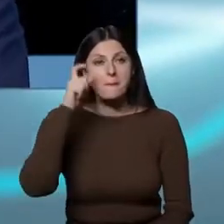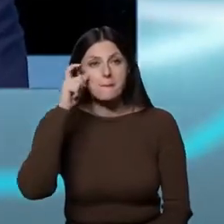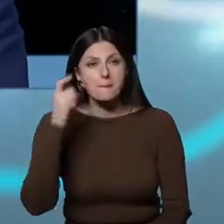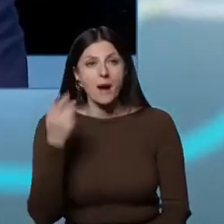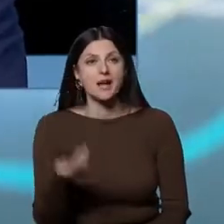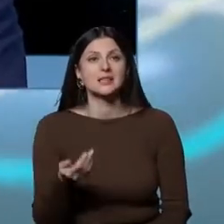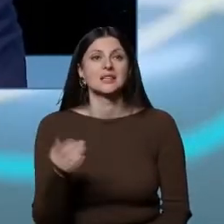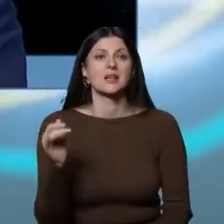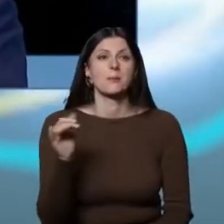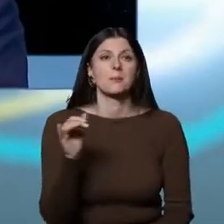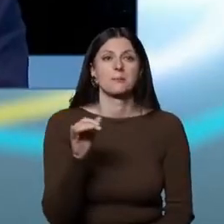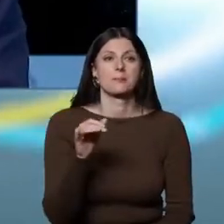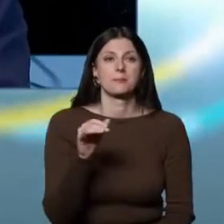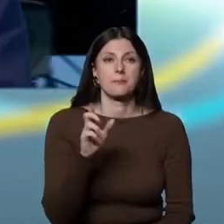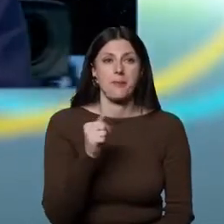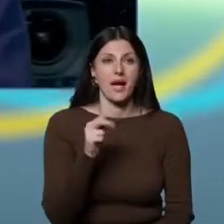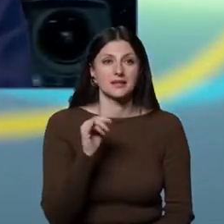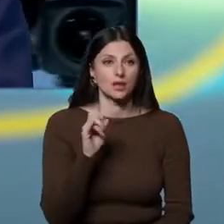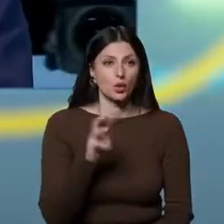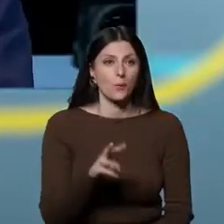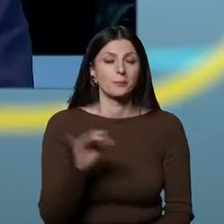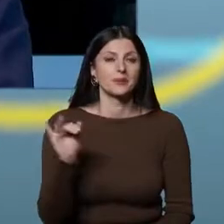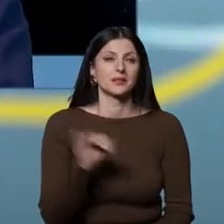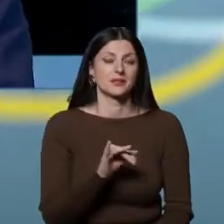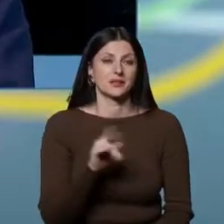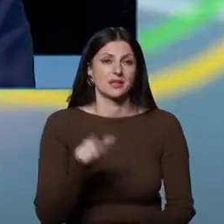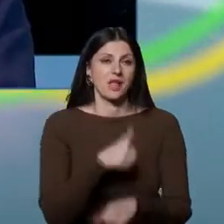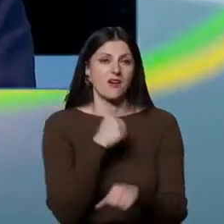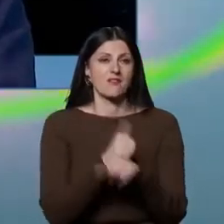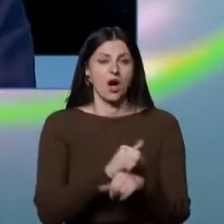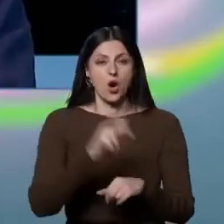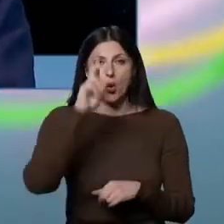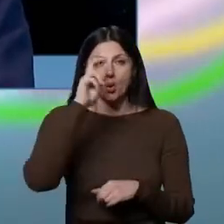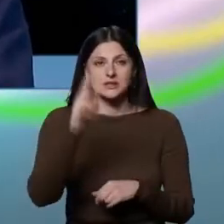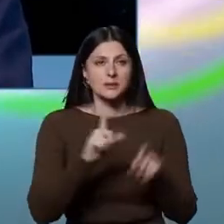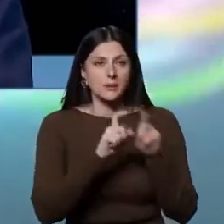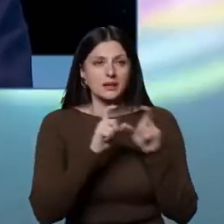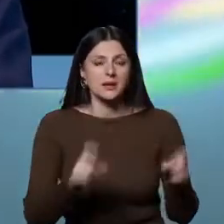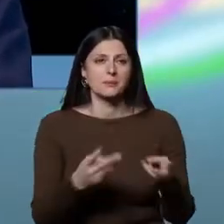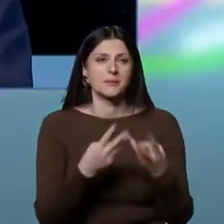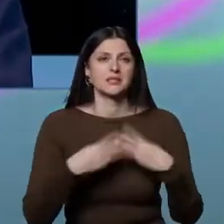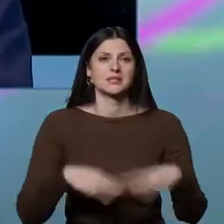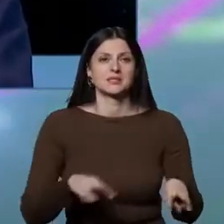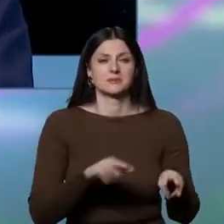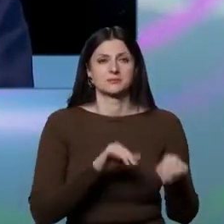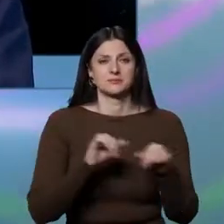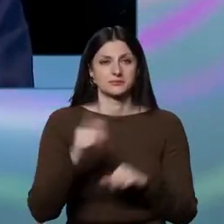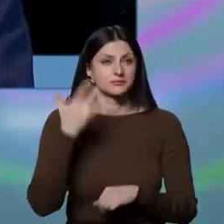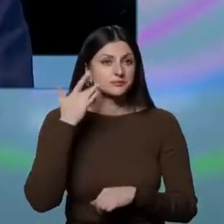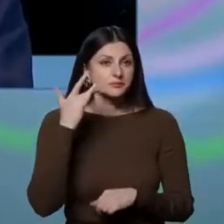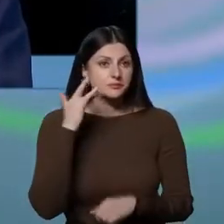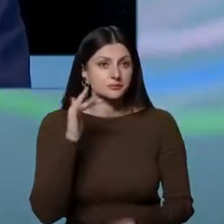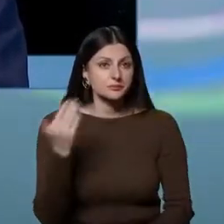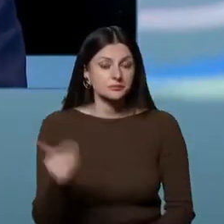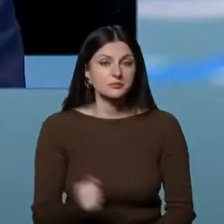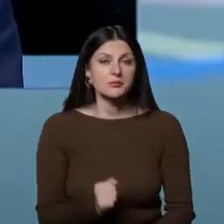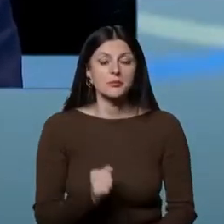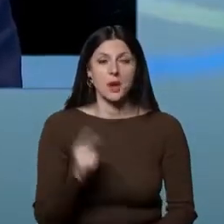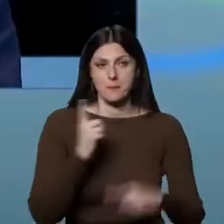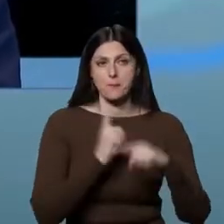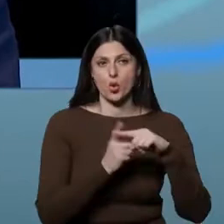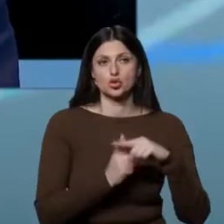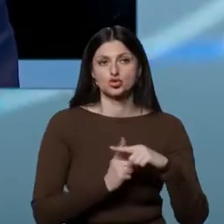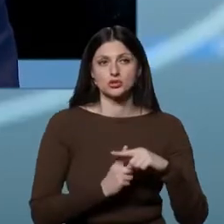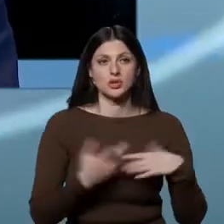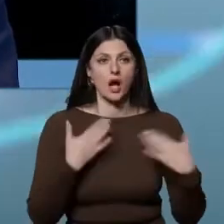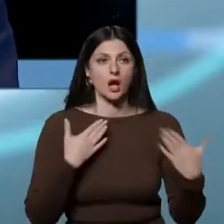и глава Госдепартамента, и министр обороны Соединенных Штатов очень как бы положительно